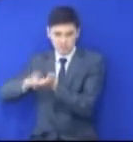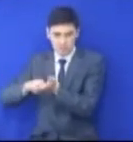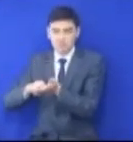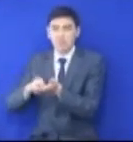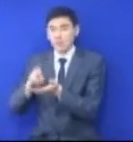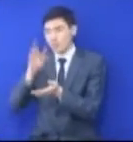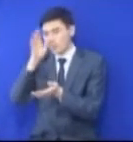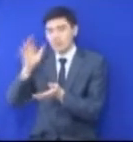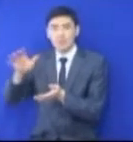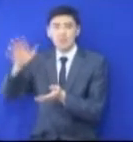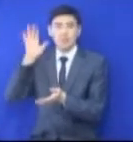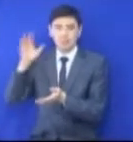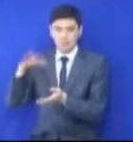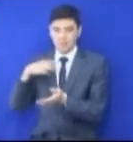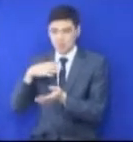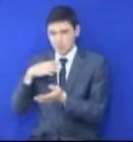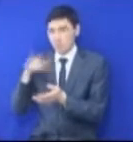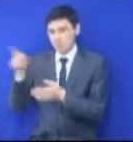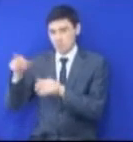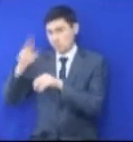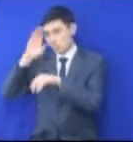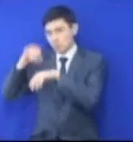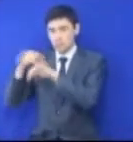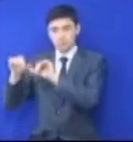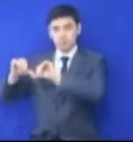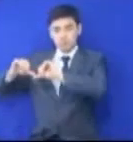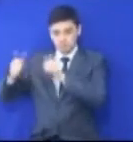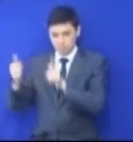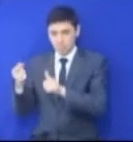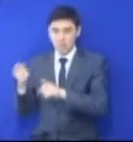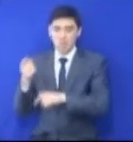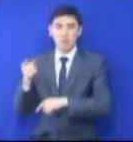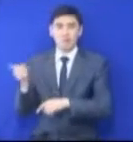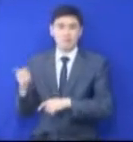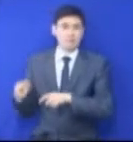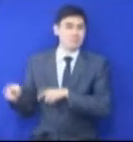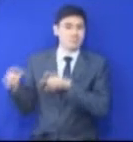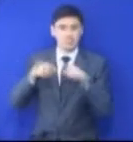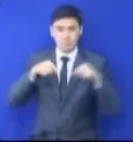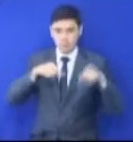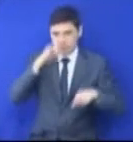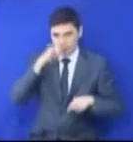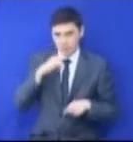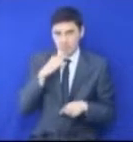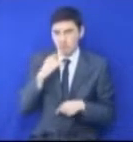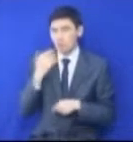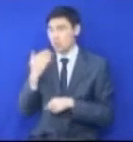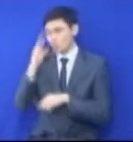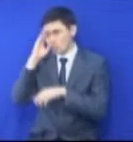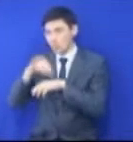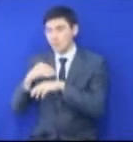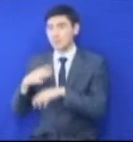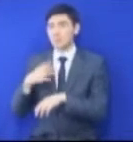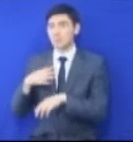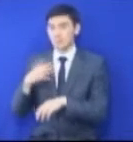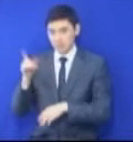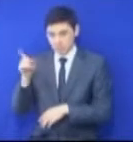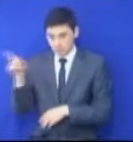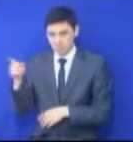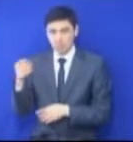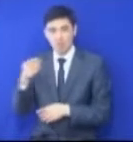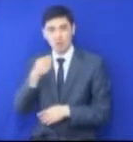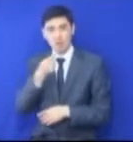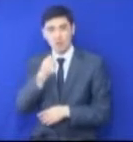маленькой дочкой в Семей. Сейчас бывший супруг не принимает никакого участия в воспитании девочки. Российский суд обязал мужчину выплачивать алименты,